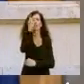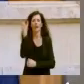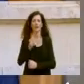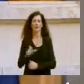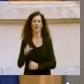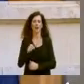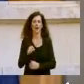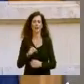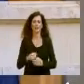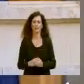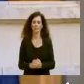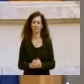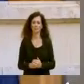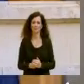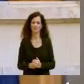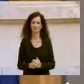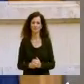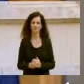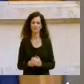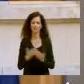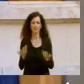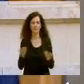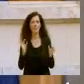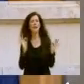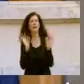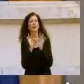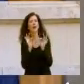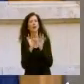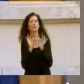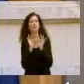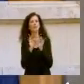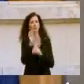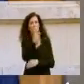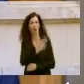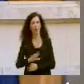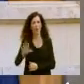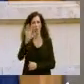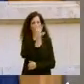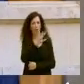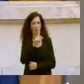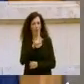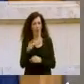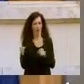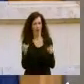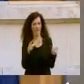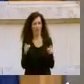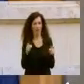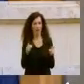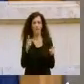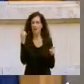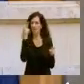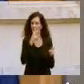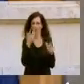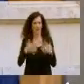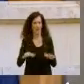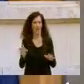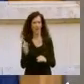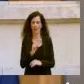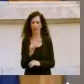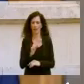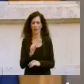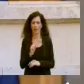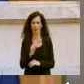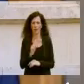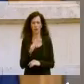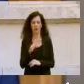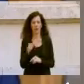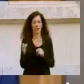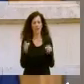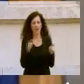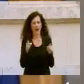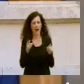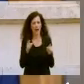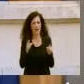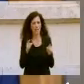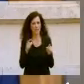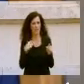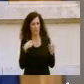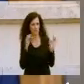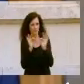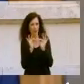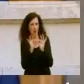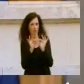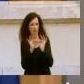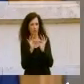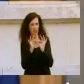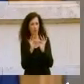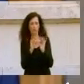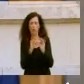vedete della negoziazione europea è una fase che peraltro non si è conclusa è stata molto dura e sicuramente sarà